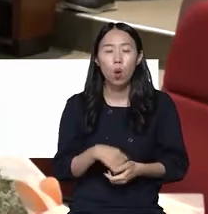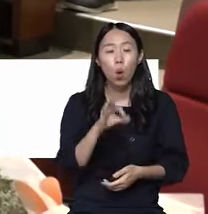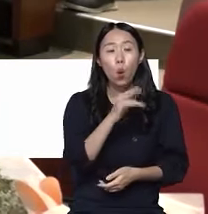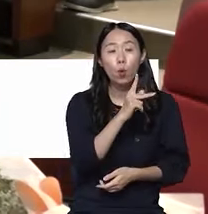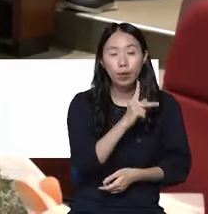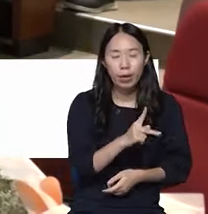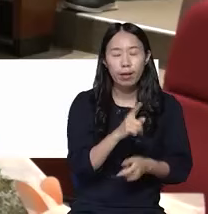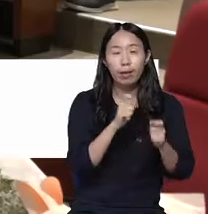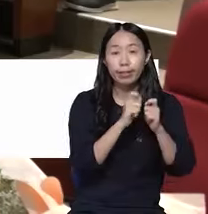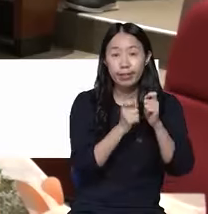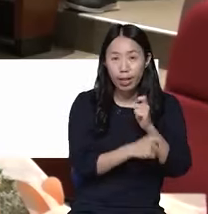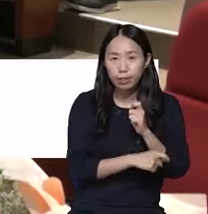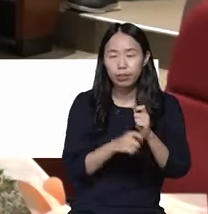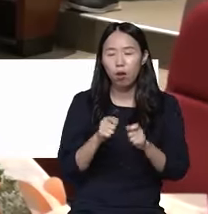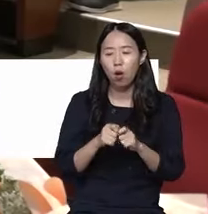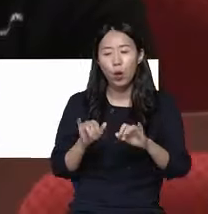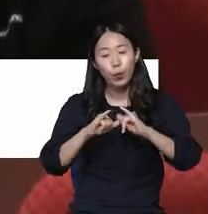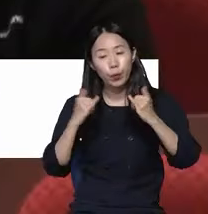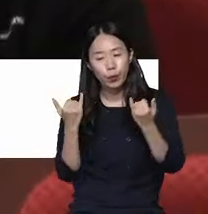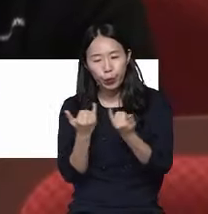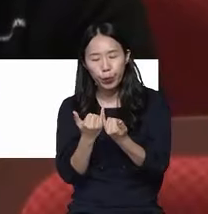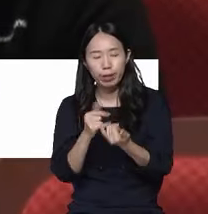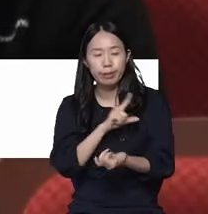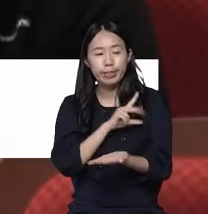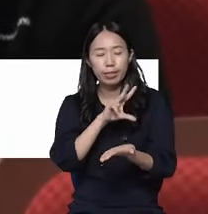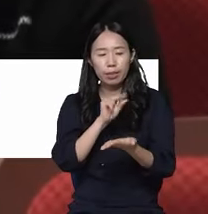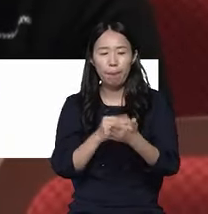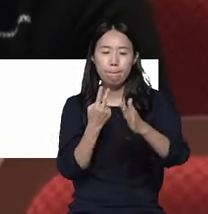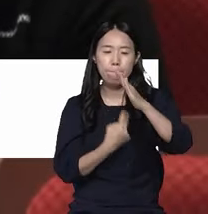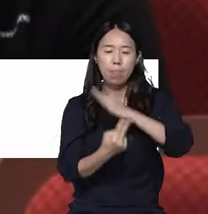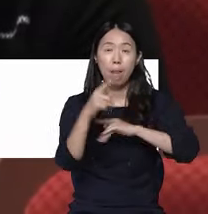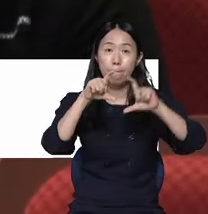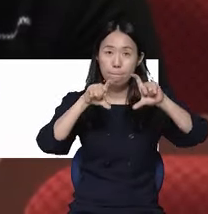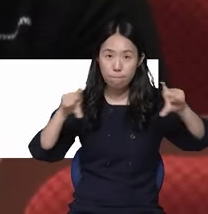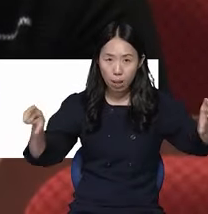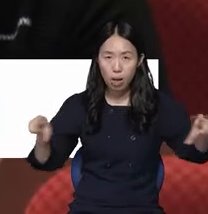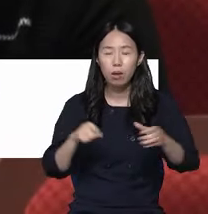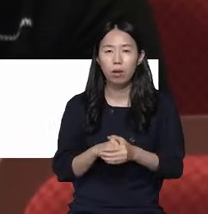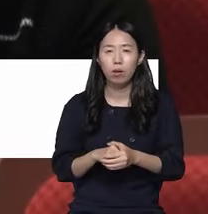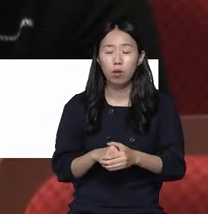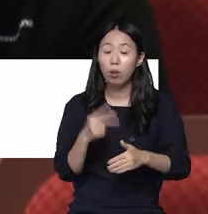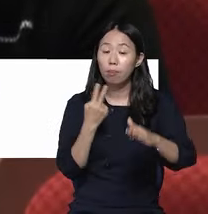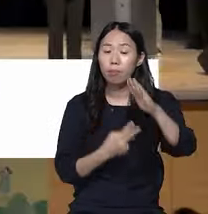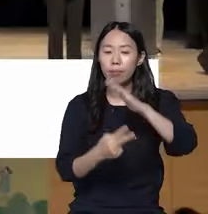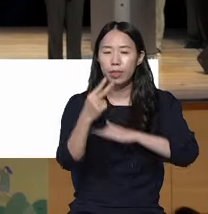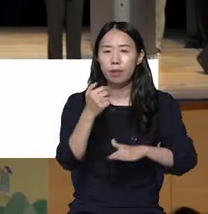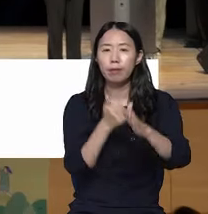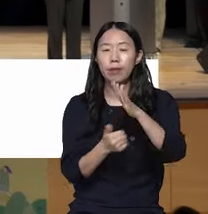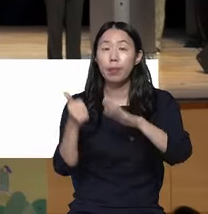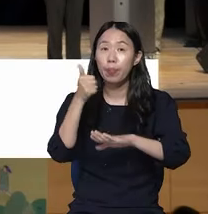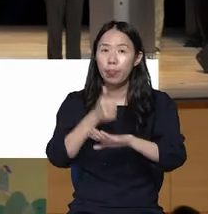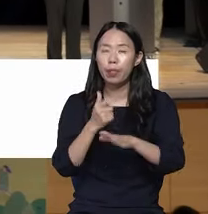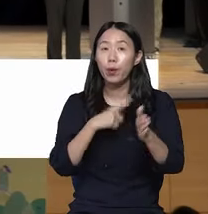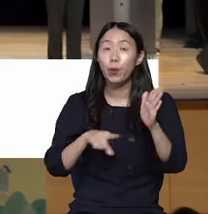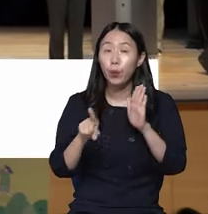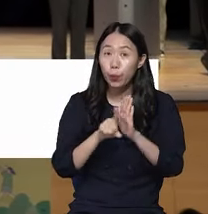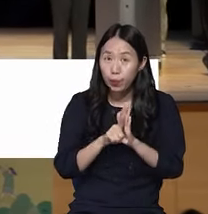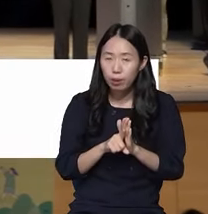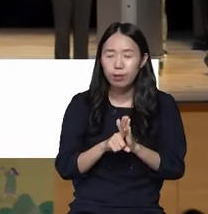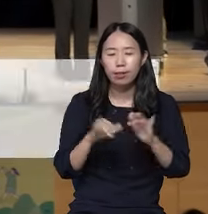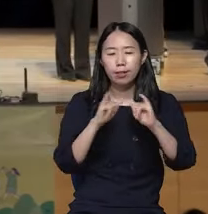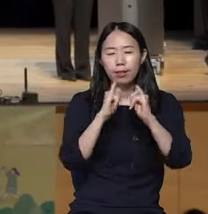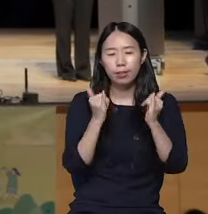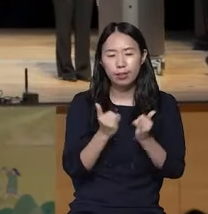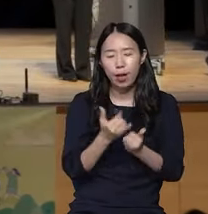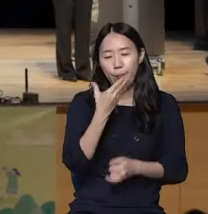OK나우 전남 복지공동체라는 주제로 비전 선포식을 갖고 민선 8기 후반기 전남도 비전 실현을 위해